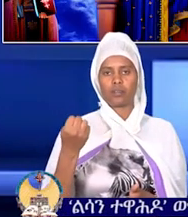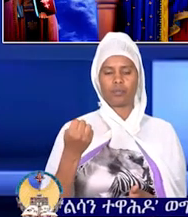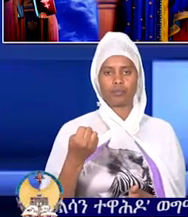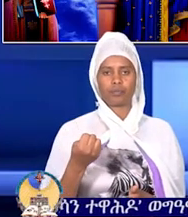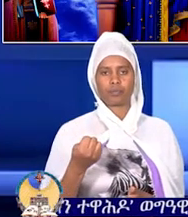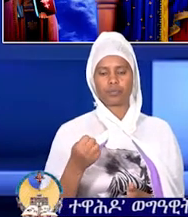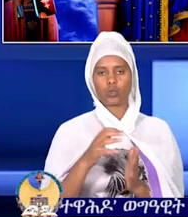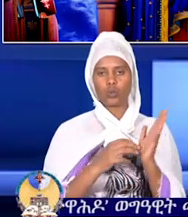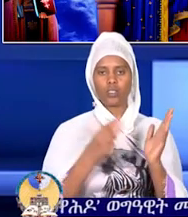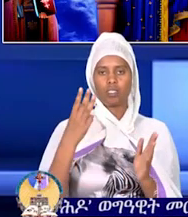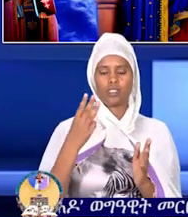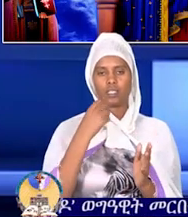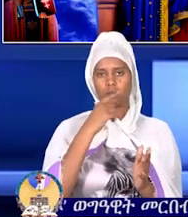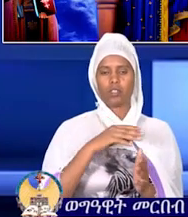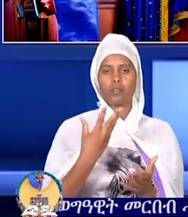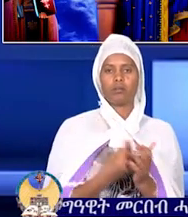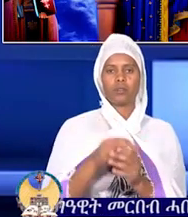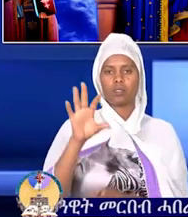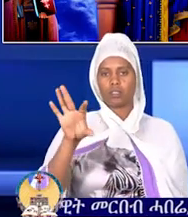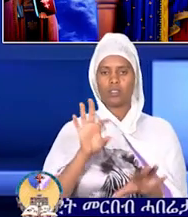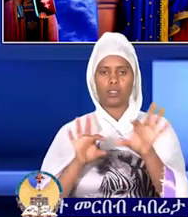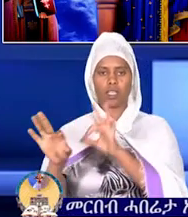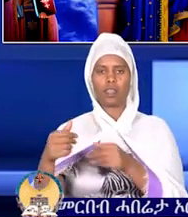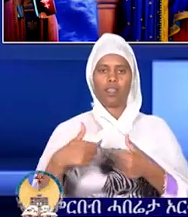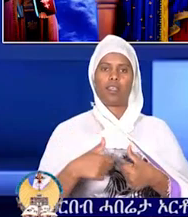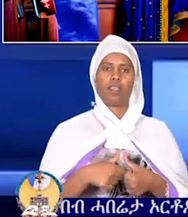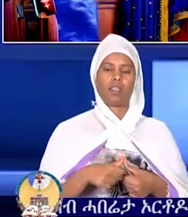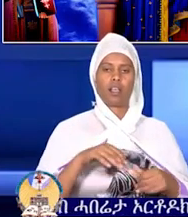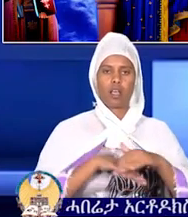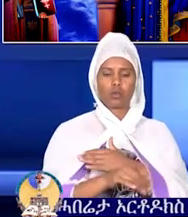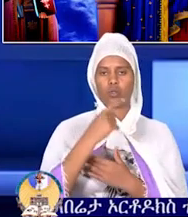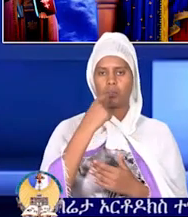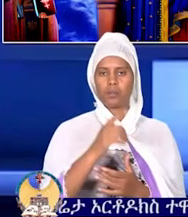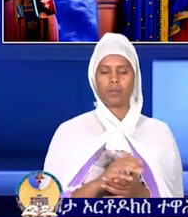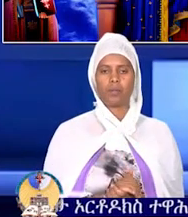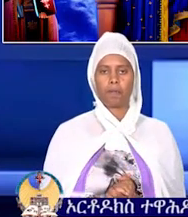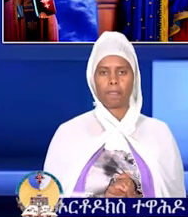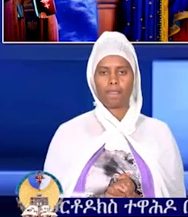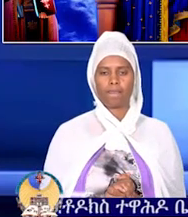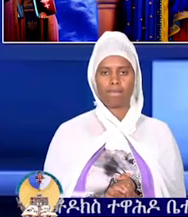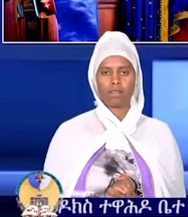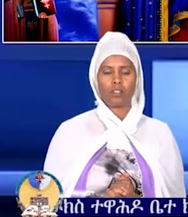قصر سلسته انتا يبل مسحورياتي كيدان آتوخو يبل تصحو